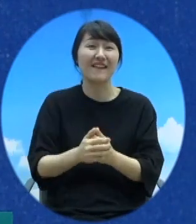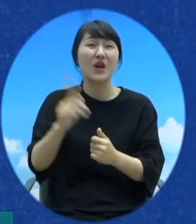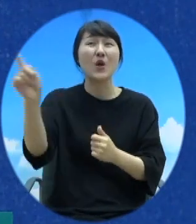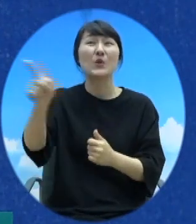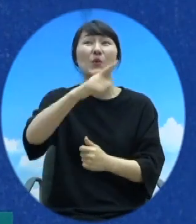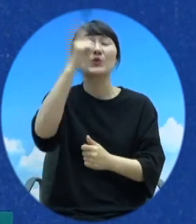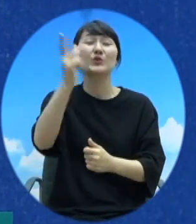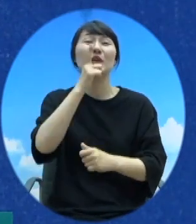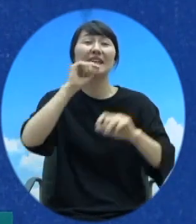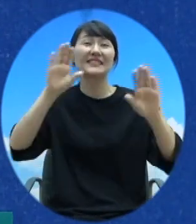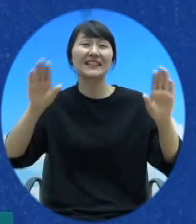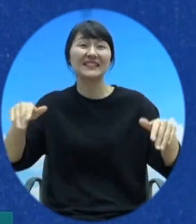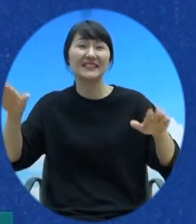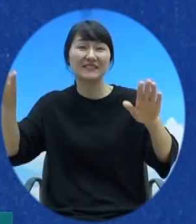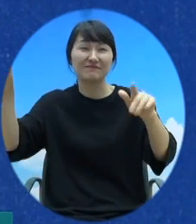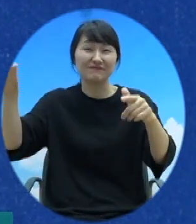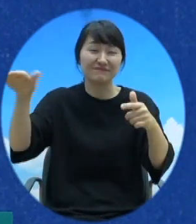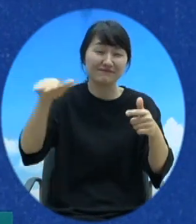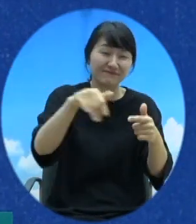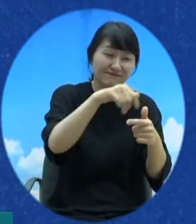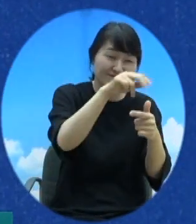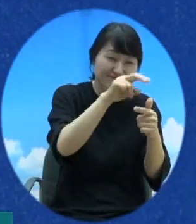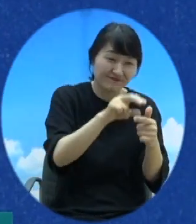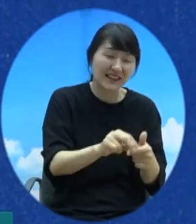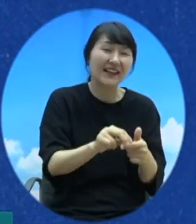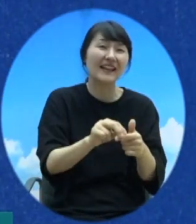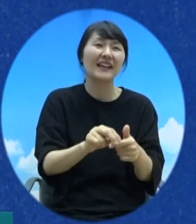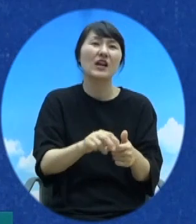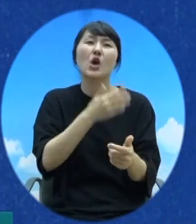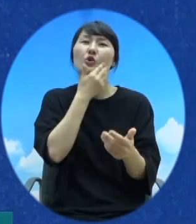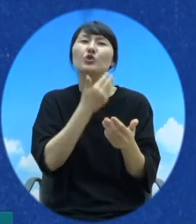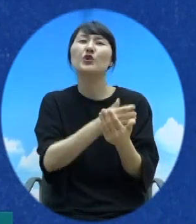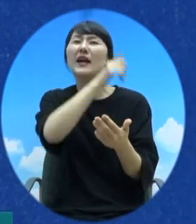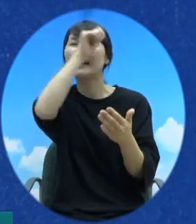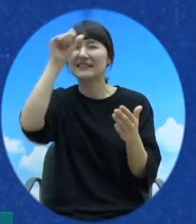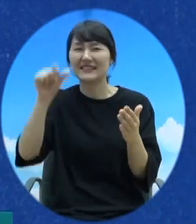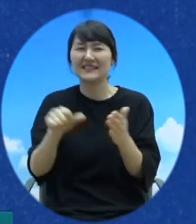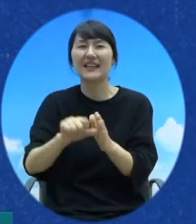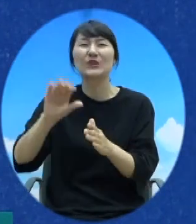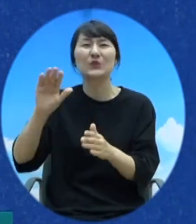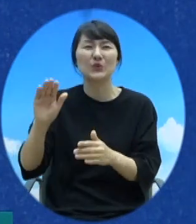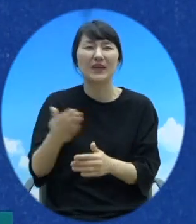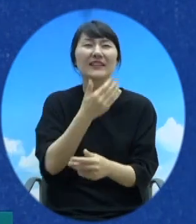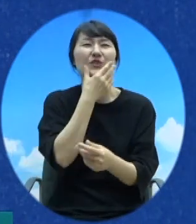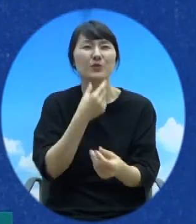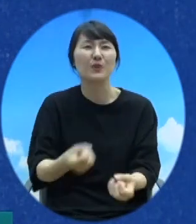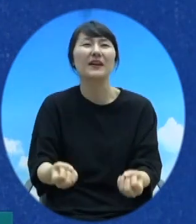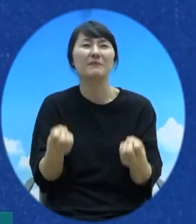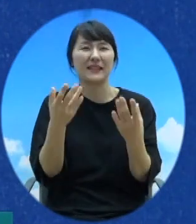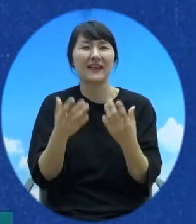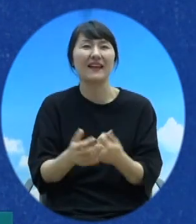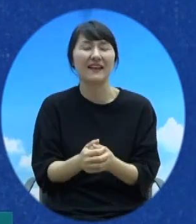공중의 새들이 깃들이는 쓸모있고 값진 인생으로 변화되어지기를 축복합니다.